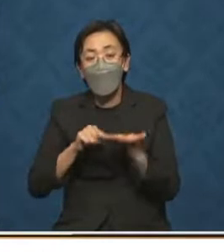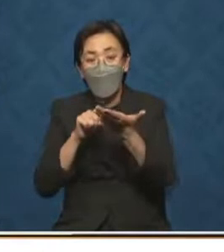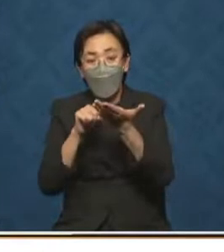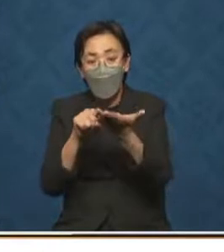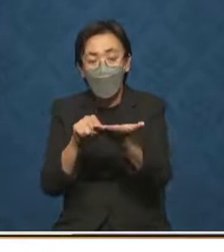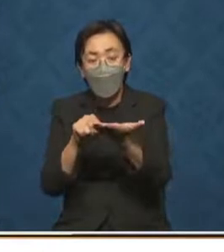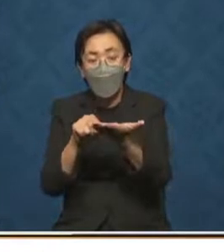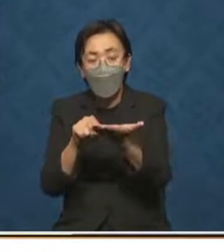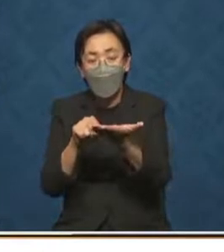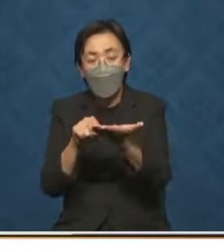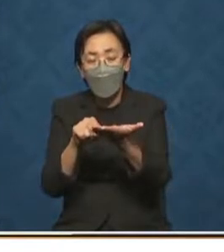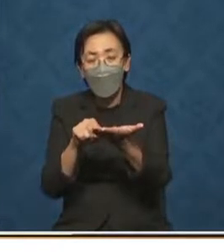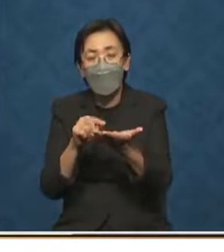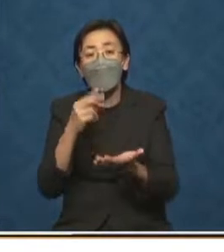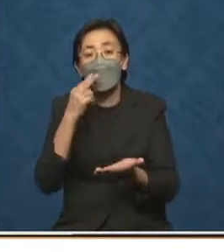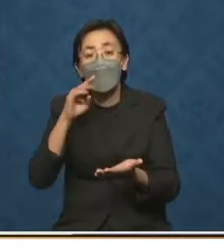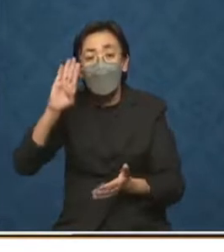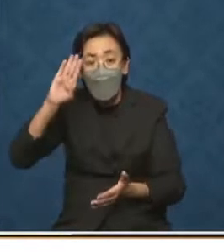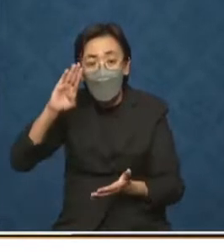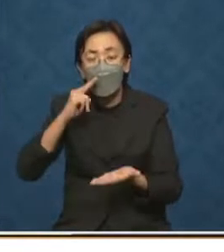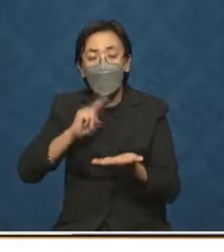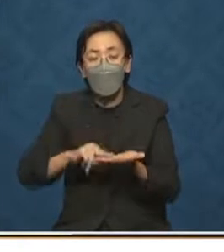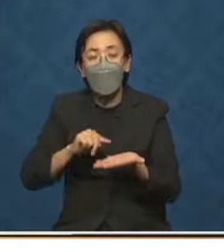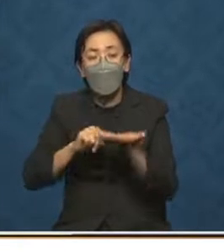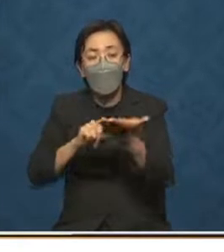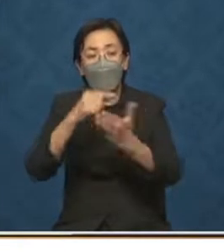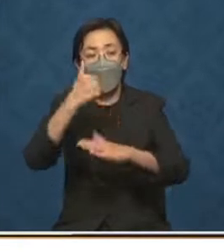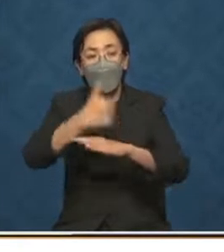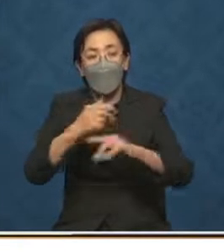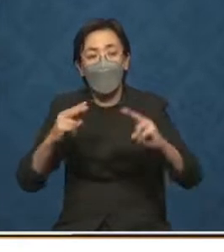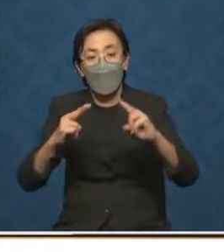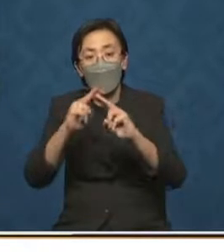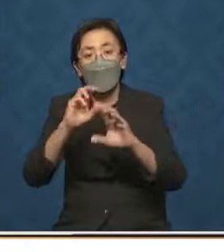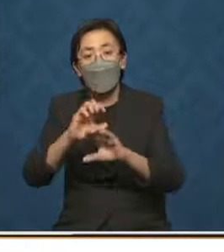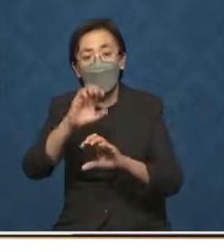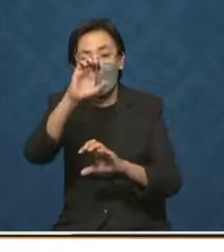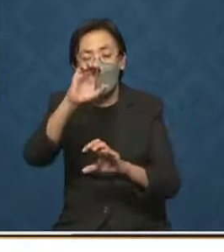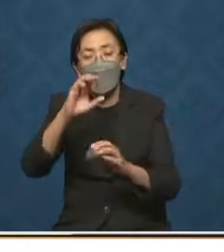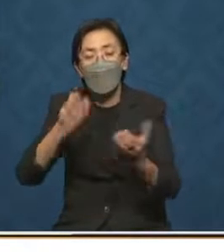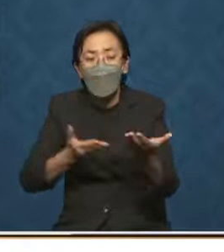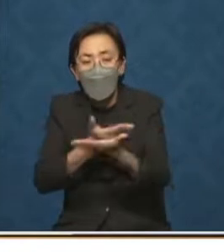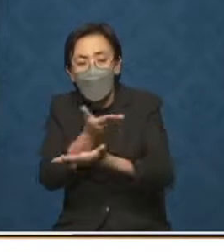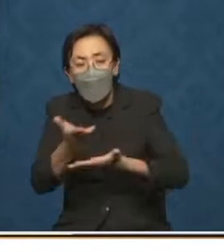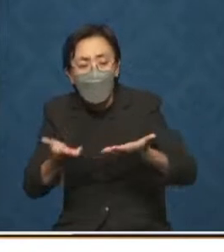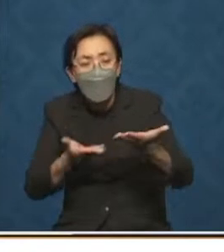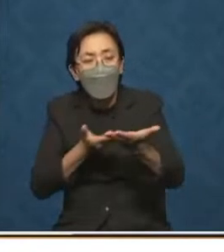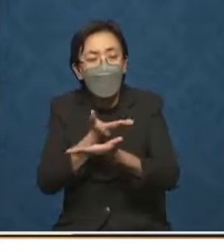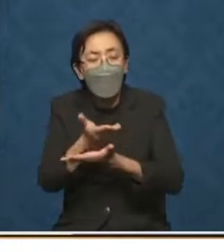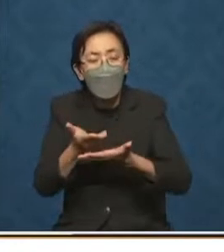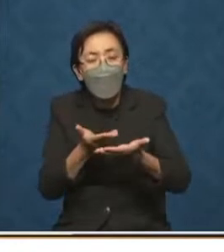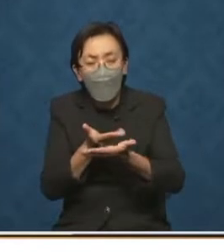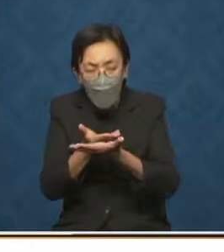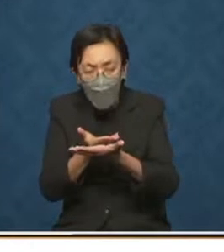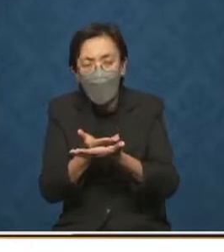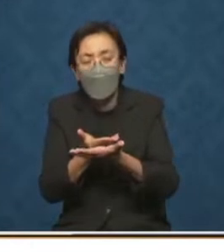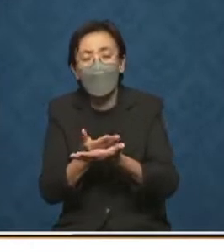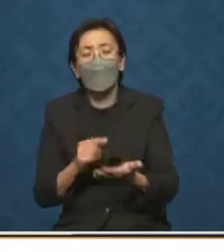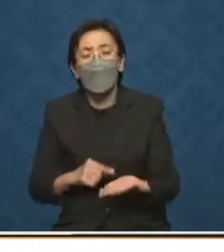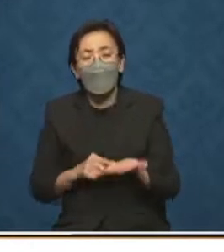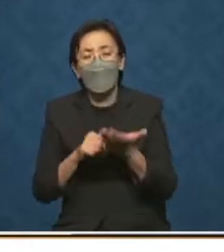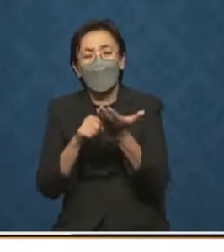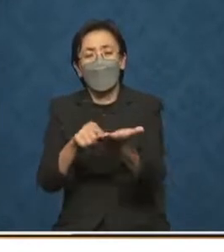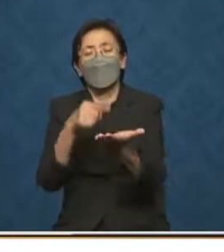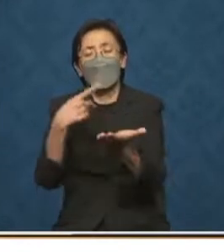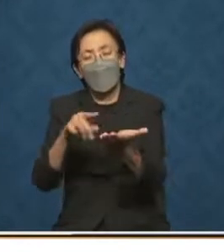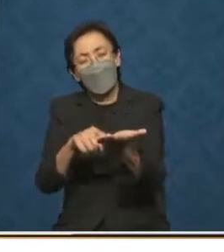ให้กับลำตรีว่าการกสวงมาไทยได้พิจารณาทบทวนจากส่ทไดใหความเหชอบ